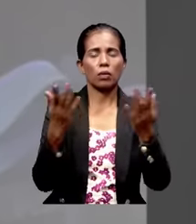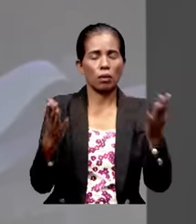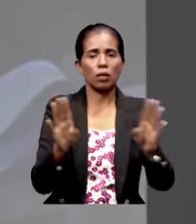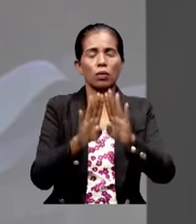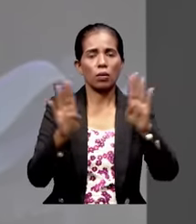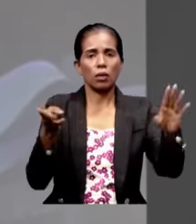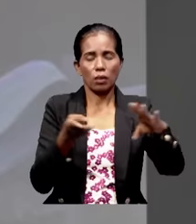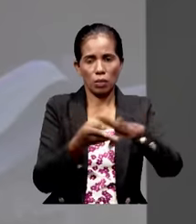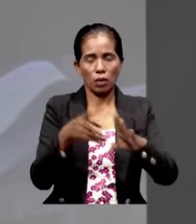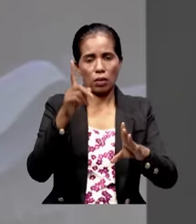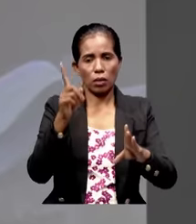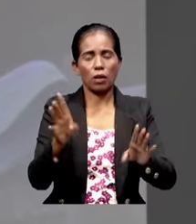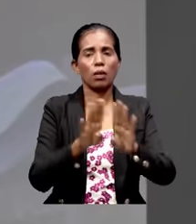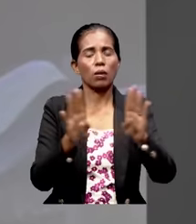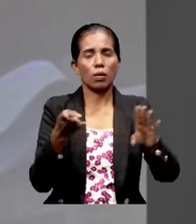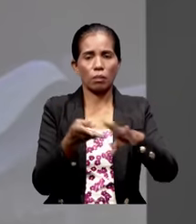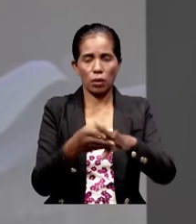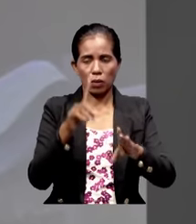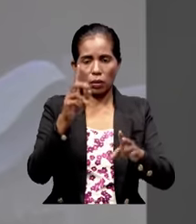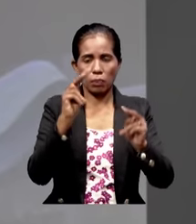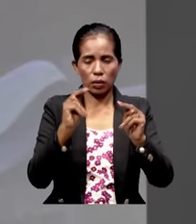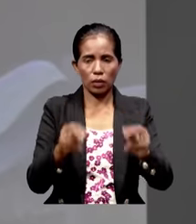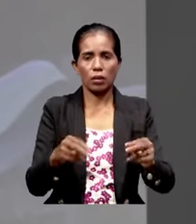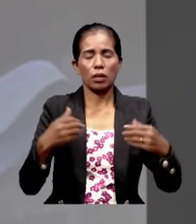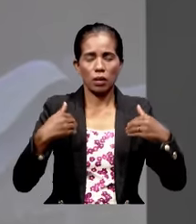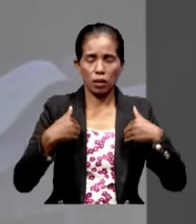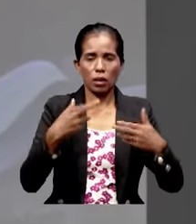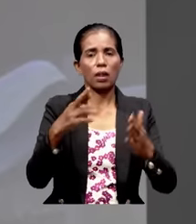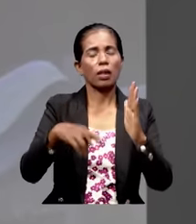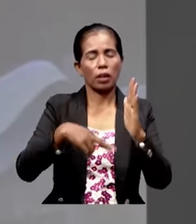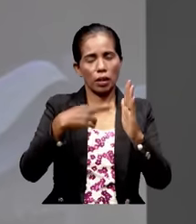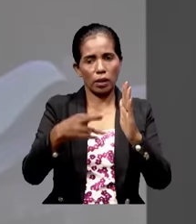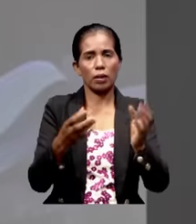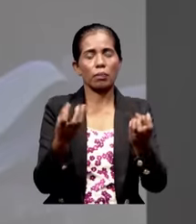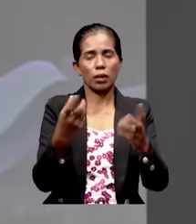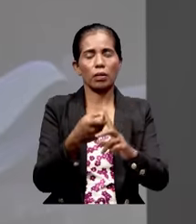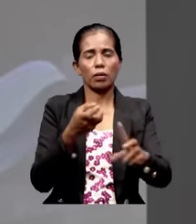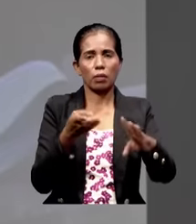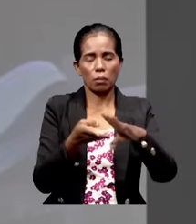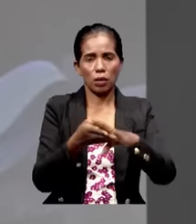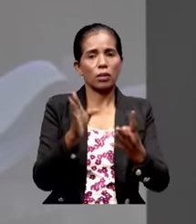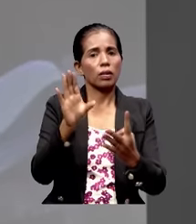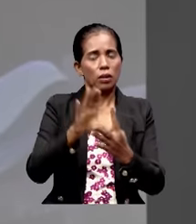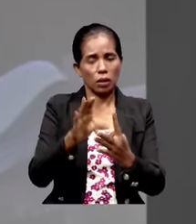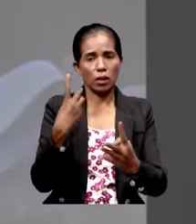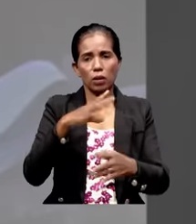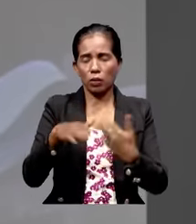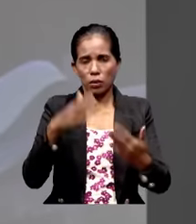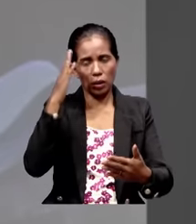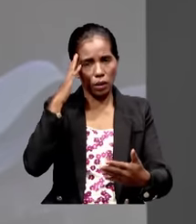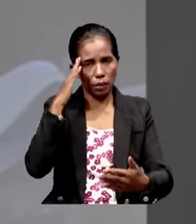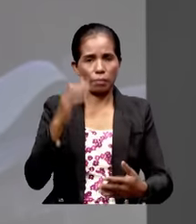banku ida tama loke banku ida precisa mos iha procedimentus baraku si banku sentral ke ito tu tengkatene i pelo